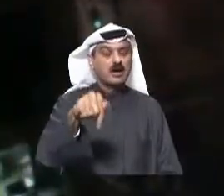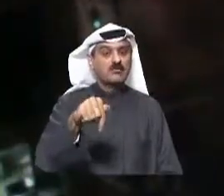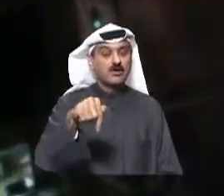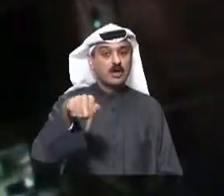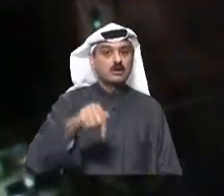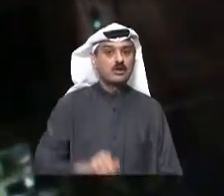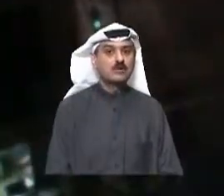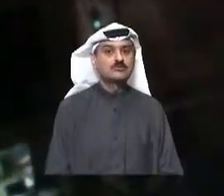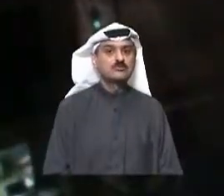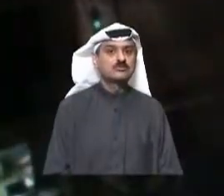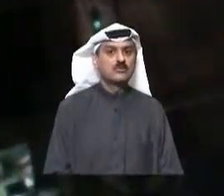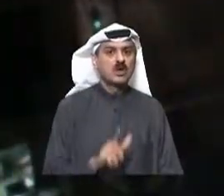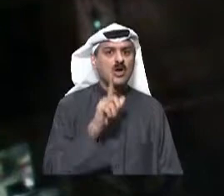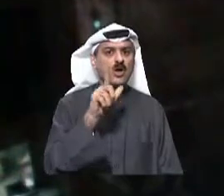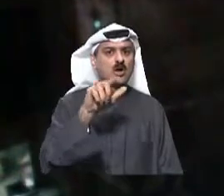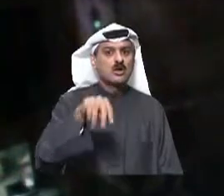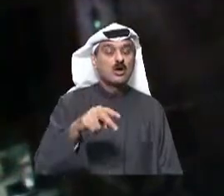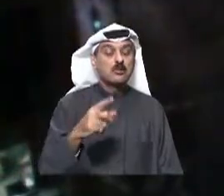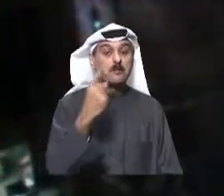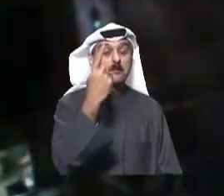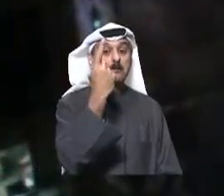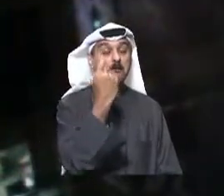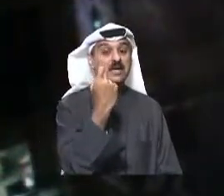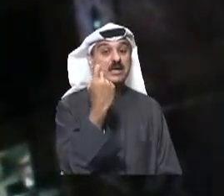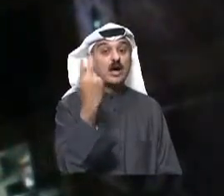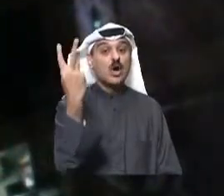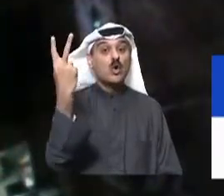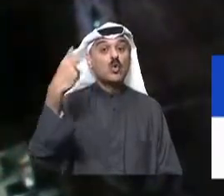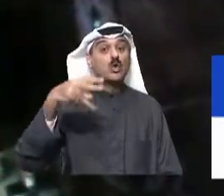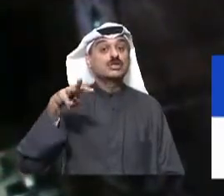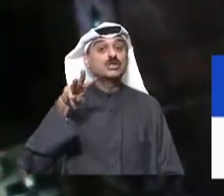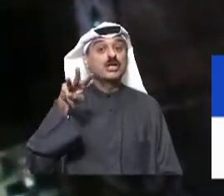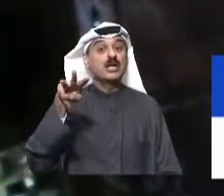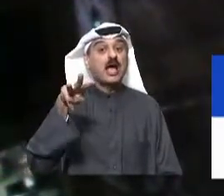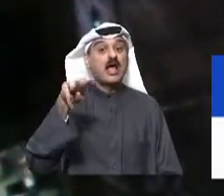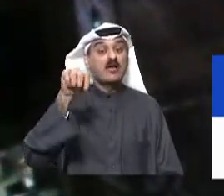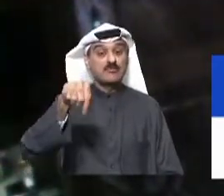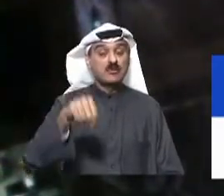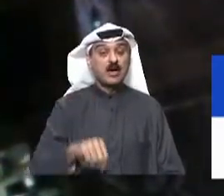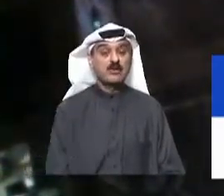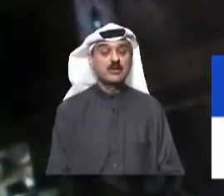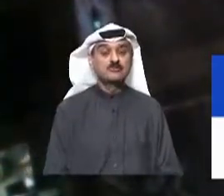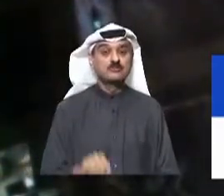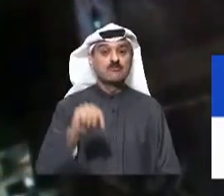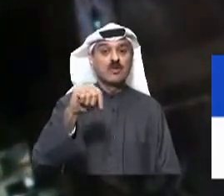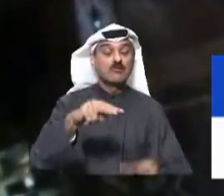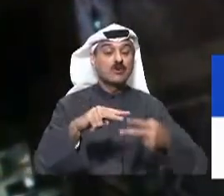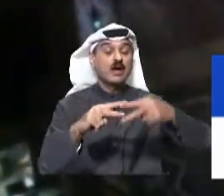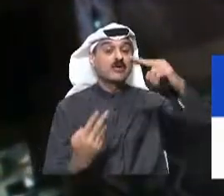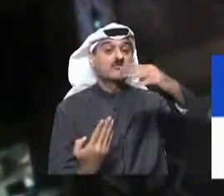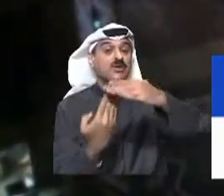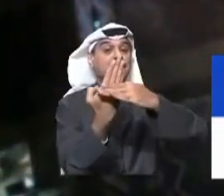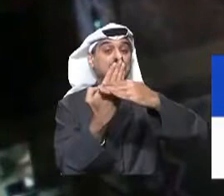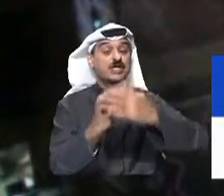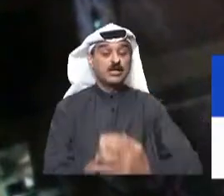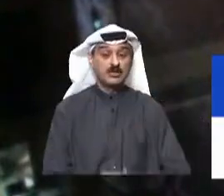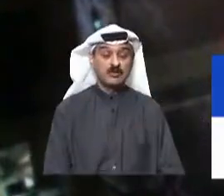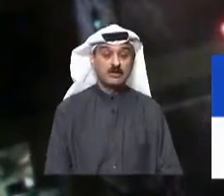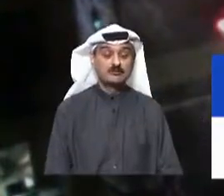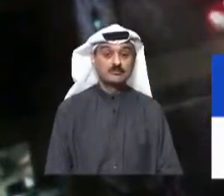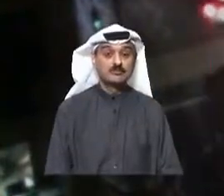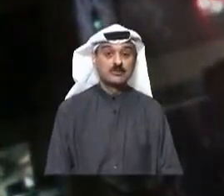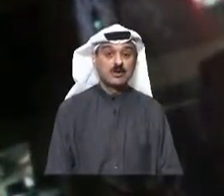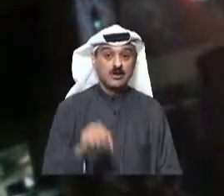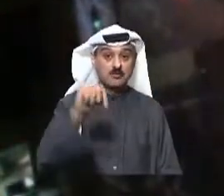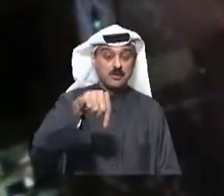كما تفضلتم هناك 120 ألف حالة، ما يقرب من 19 ألف حالة هي لأوميكرون وحده هنا